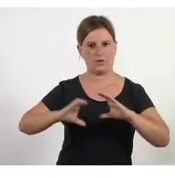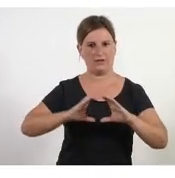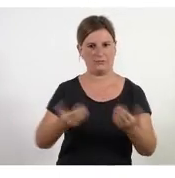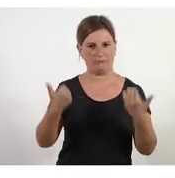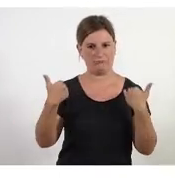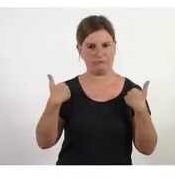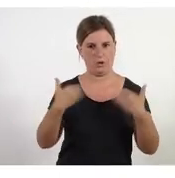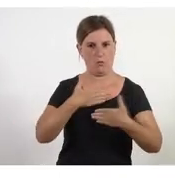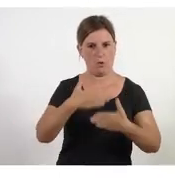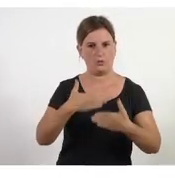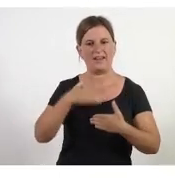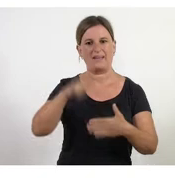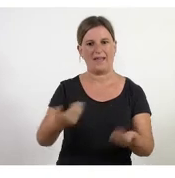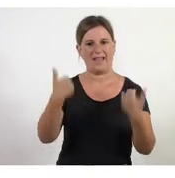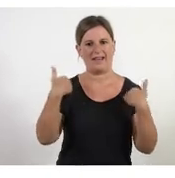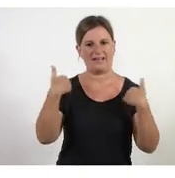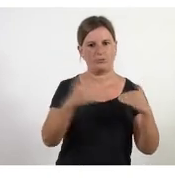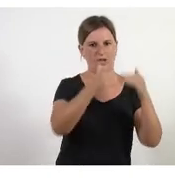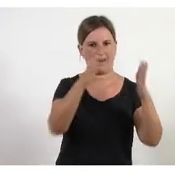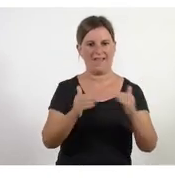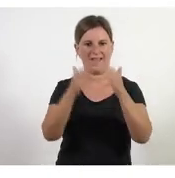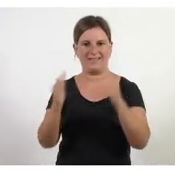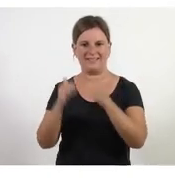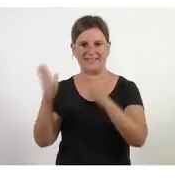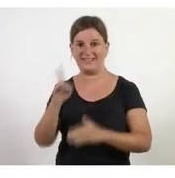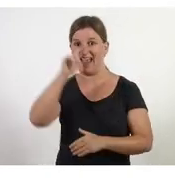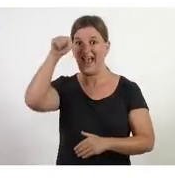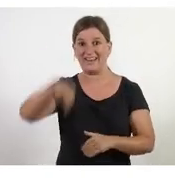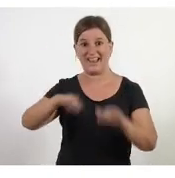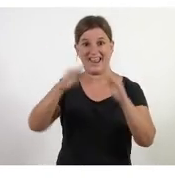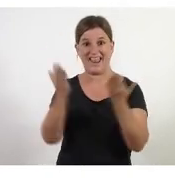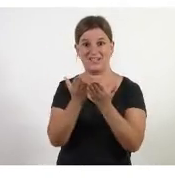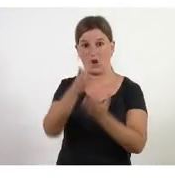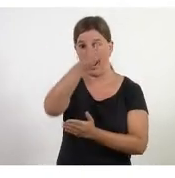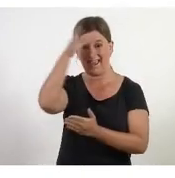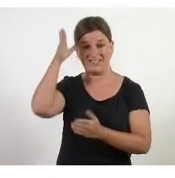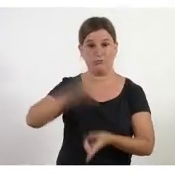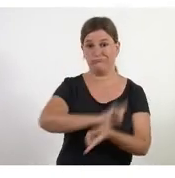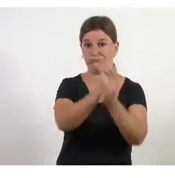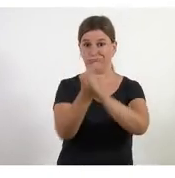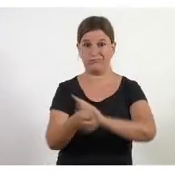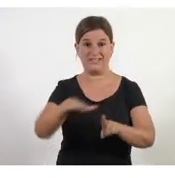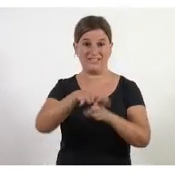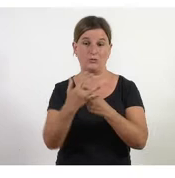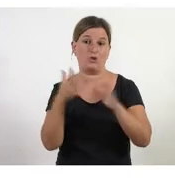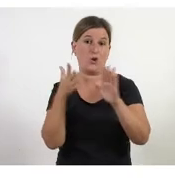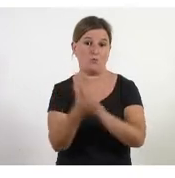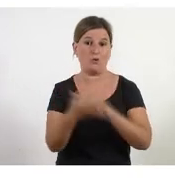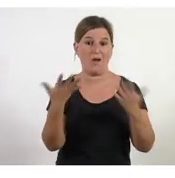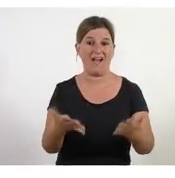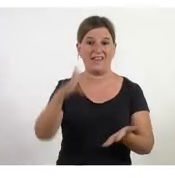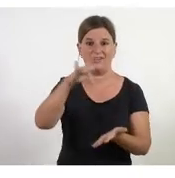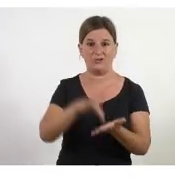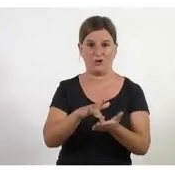i responsables d'entitats. Aquest any l'escola d'estiu ha canviat bàsicament per la situació d'emergència sanitària en la que ens